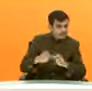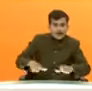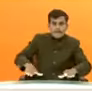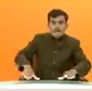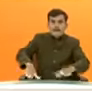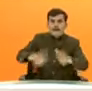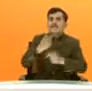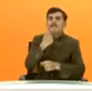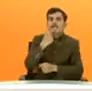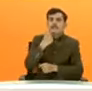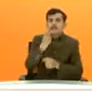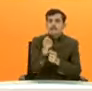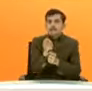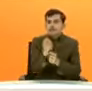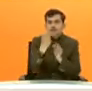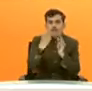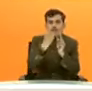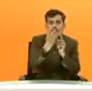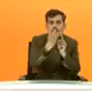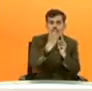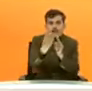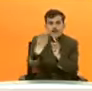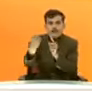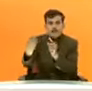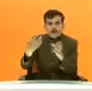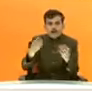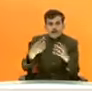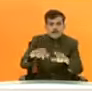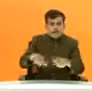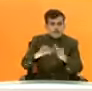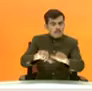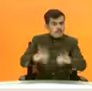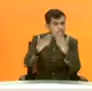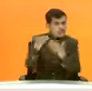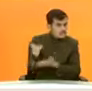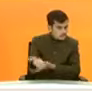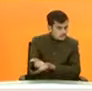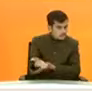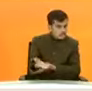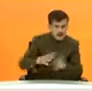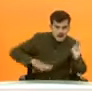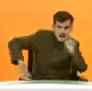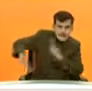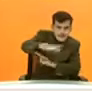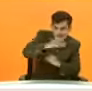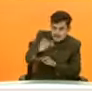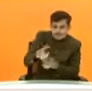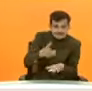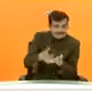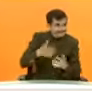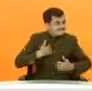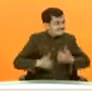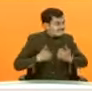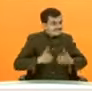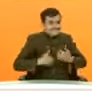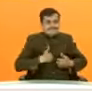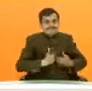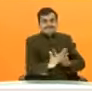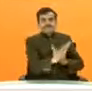फल आने लगे। लीची उगाने में मिली सफलता ने आसपास के दूसरे किसानों को भी प्रेरित किया